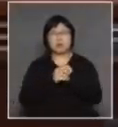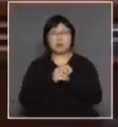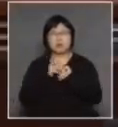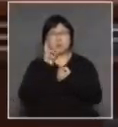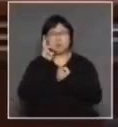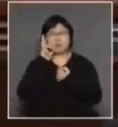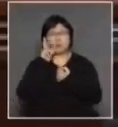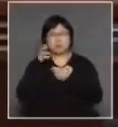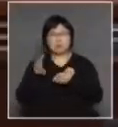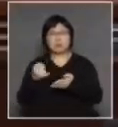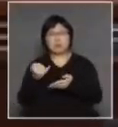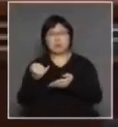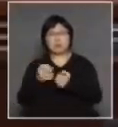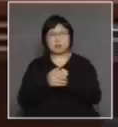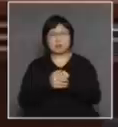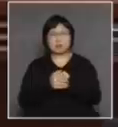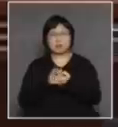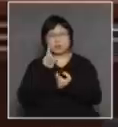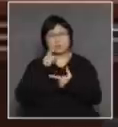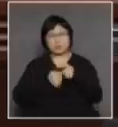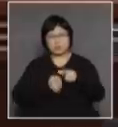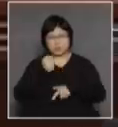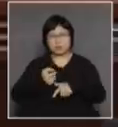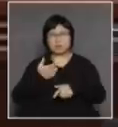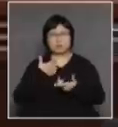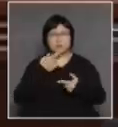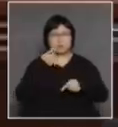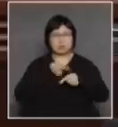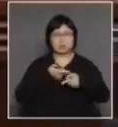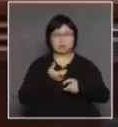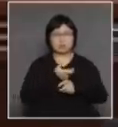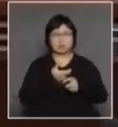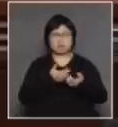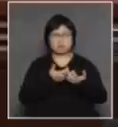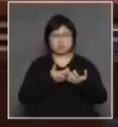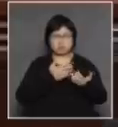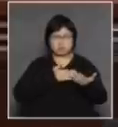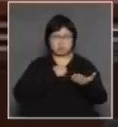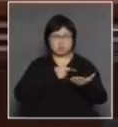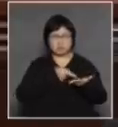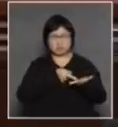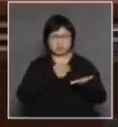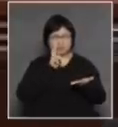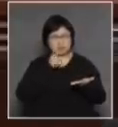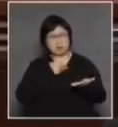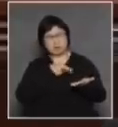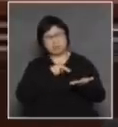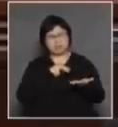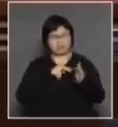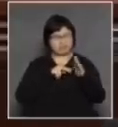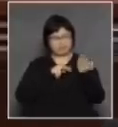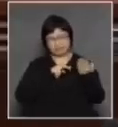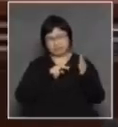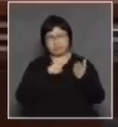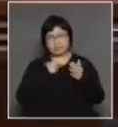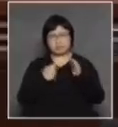我可能對佢係唔係好公平。但係確實呢份財政預算案係咪真係睇來睇去最